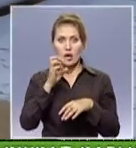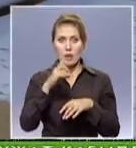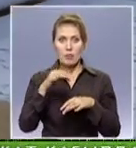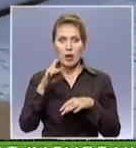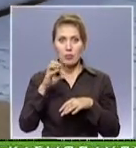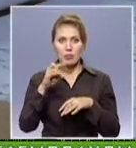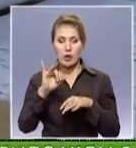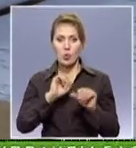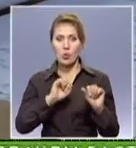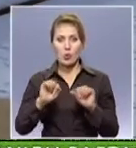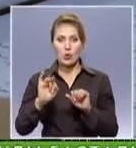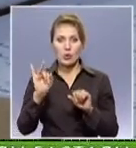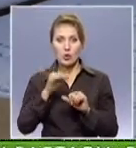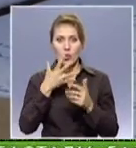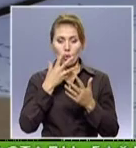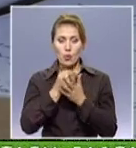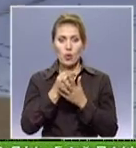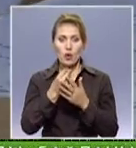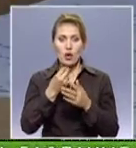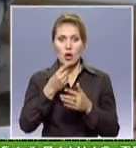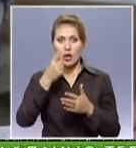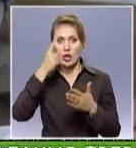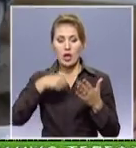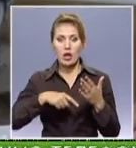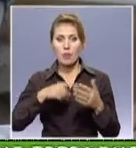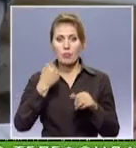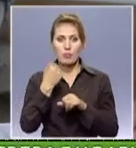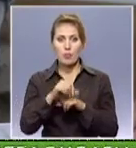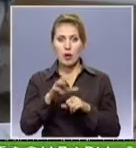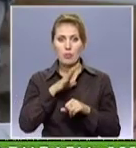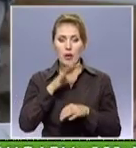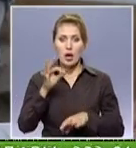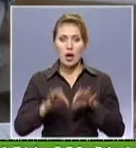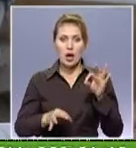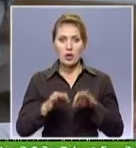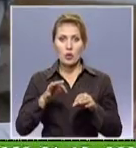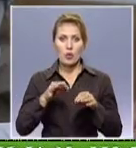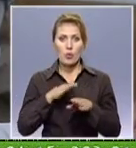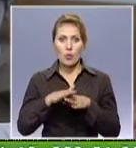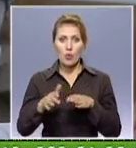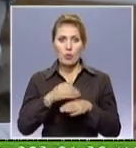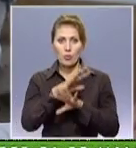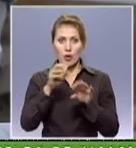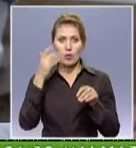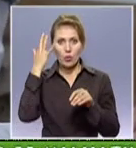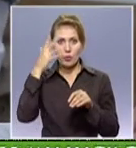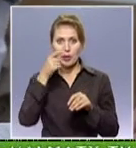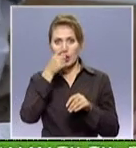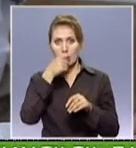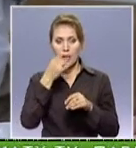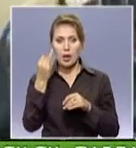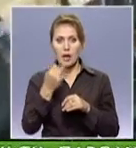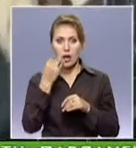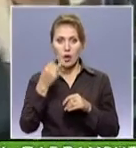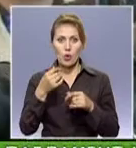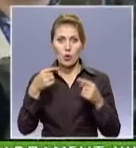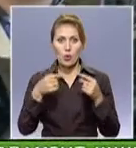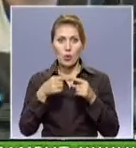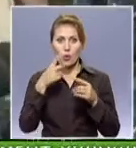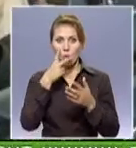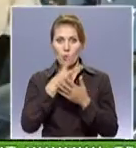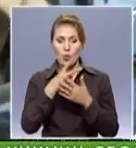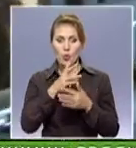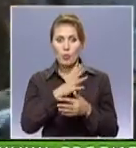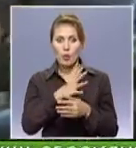Қалыбай да қорғаушысы да өз жеңістеріне сенімді болды. Әділдік орнайды, біздің бар ойымыз Гитлердің тарихтағы орнын көрсету